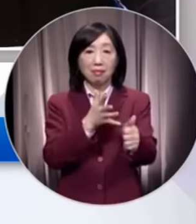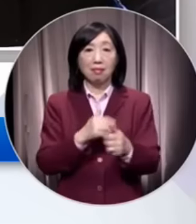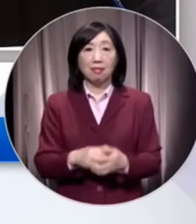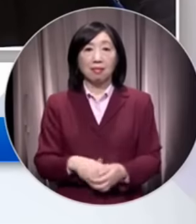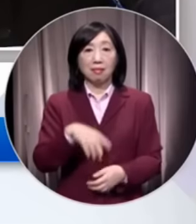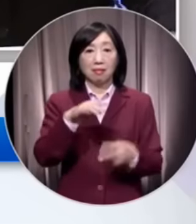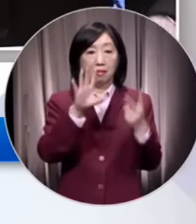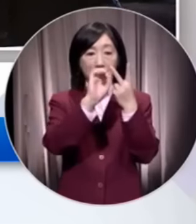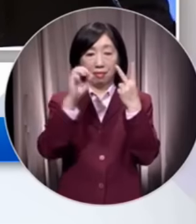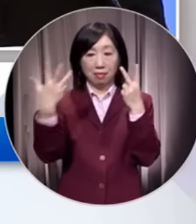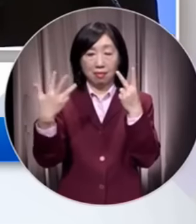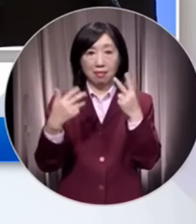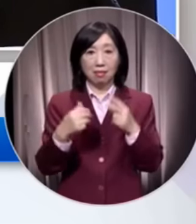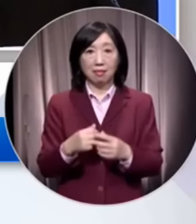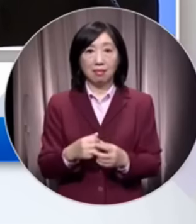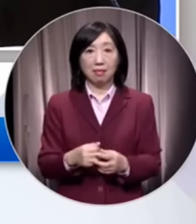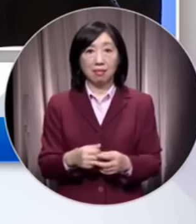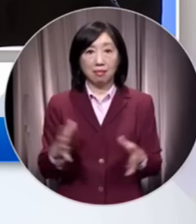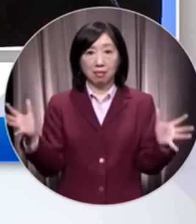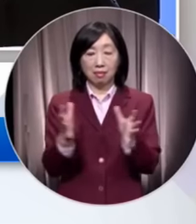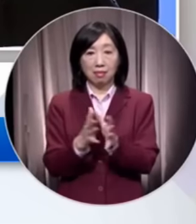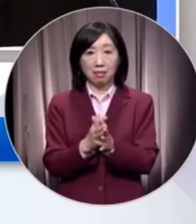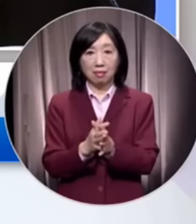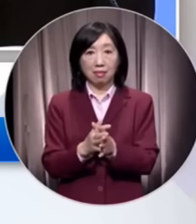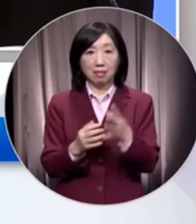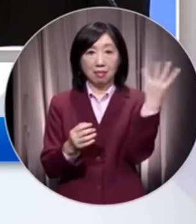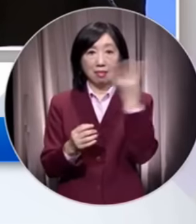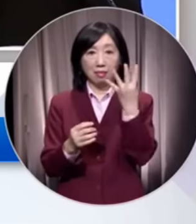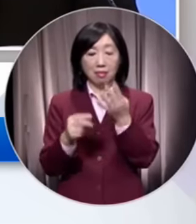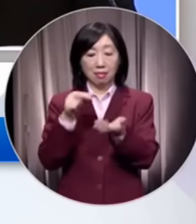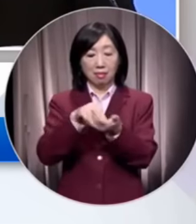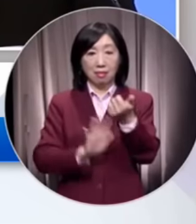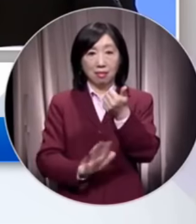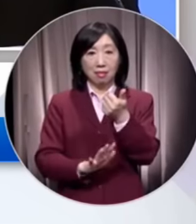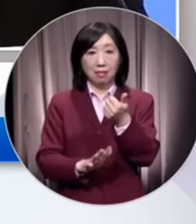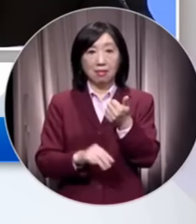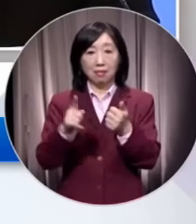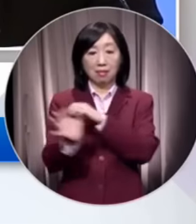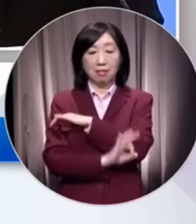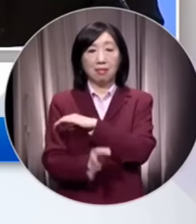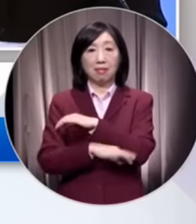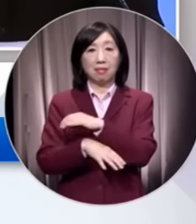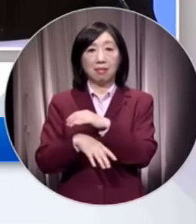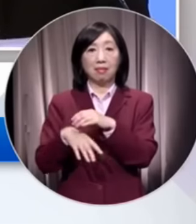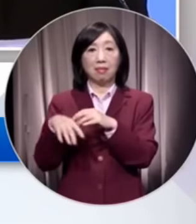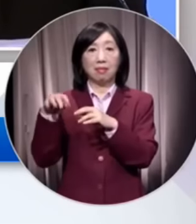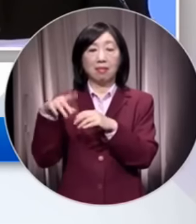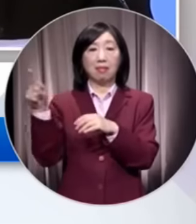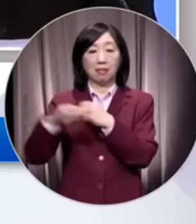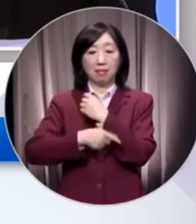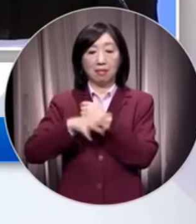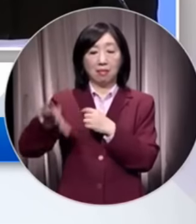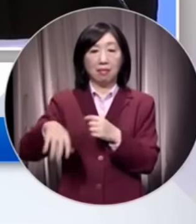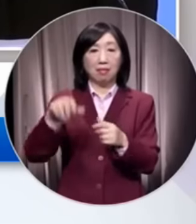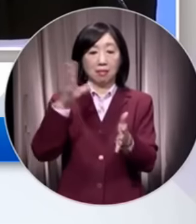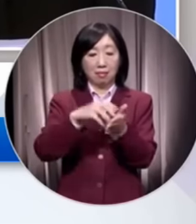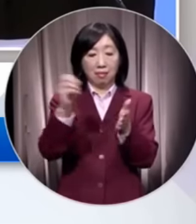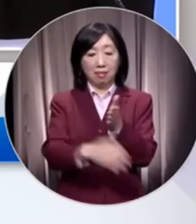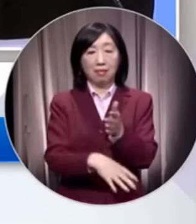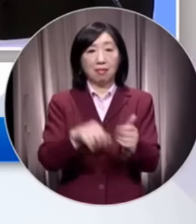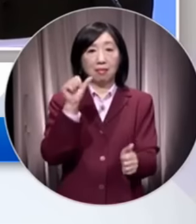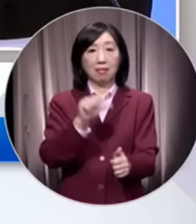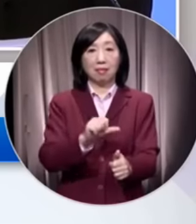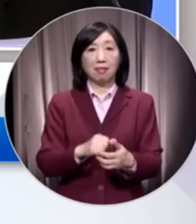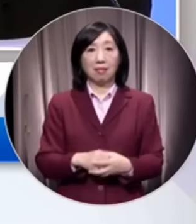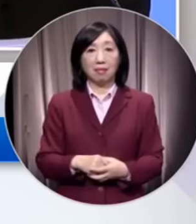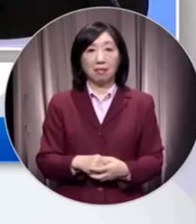从2008年开始，总共有四位立委因为涉及贿选遭到法院的判决当选无效，以至